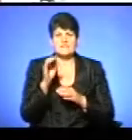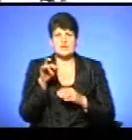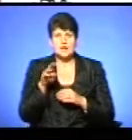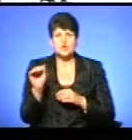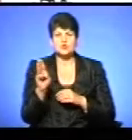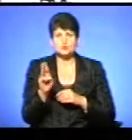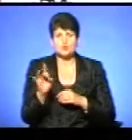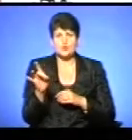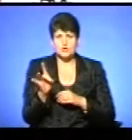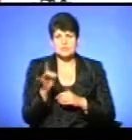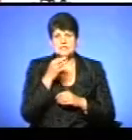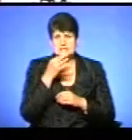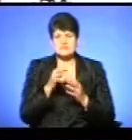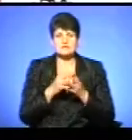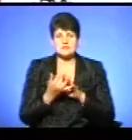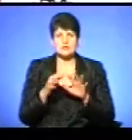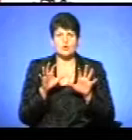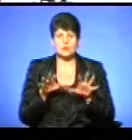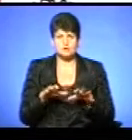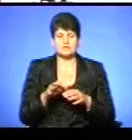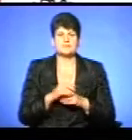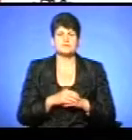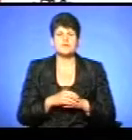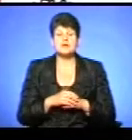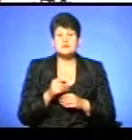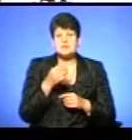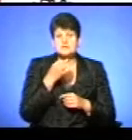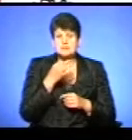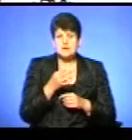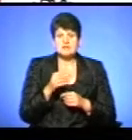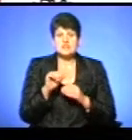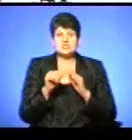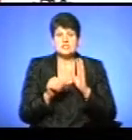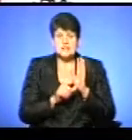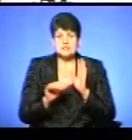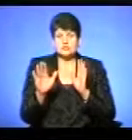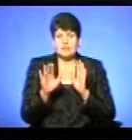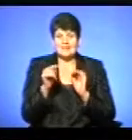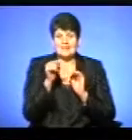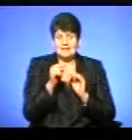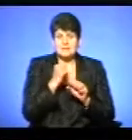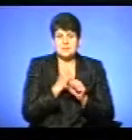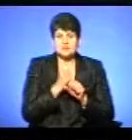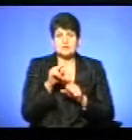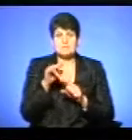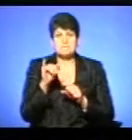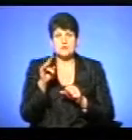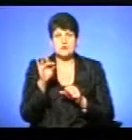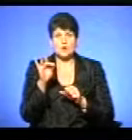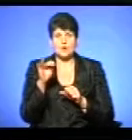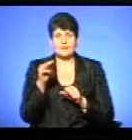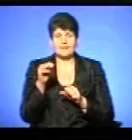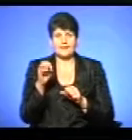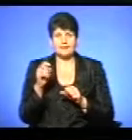району, повідомив сільський голова цього села Василь Нагорний. Зазначу, від 16 вересня там працюють піротехніки. Про це нам